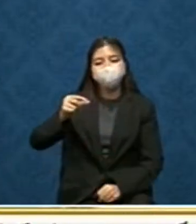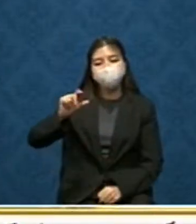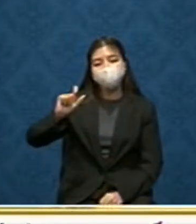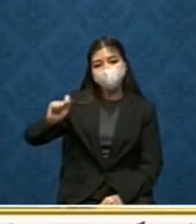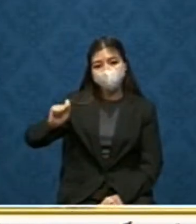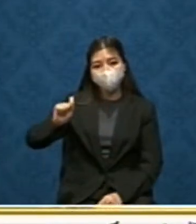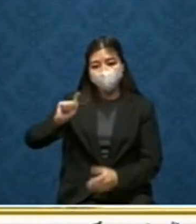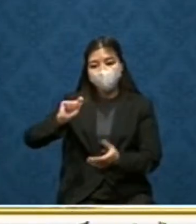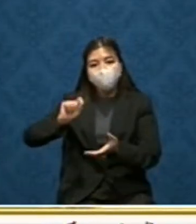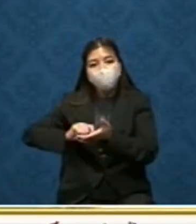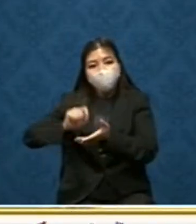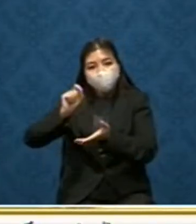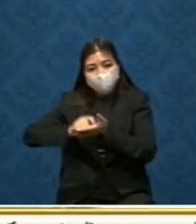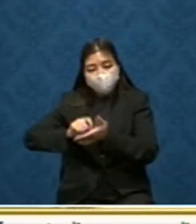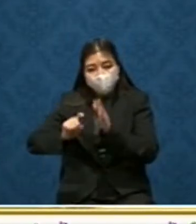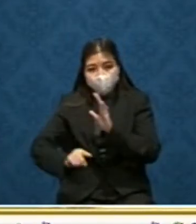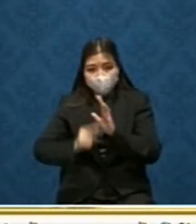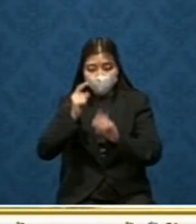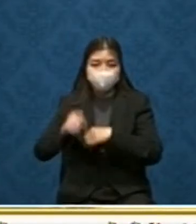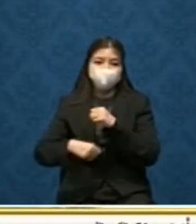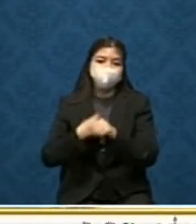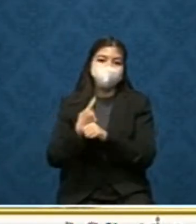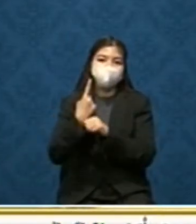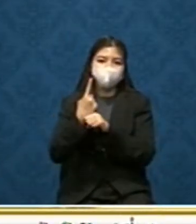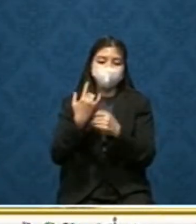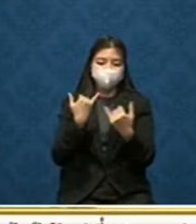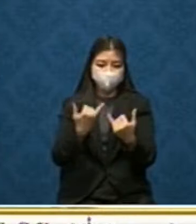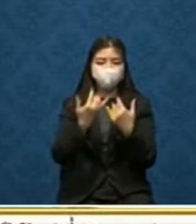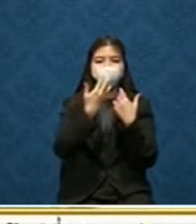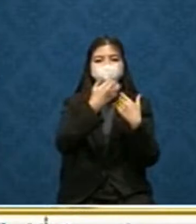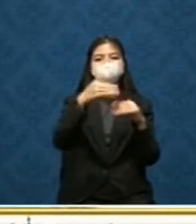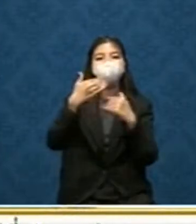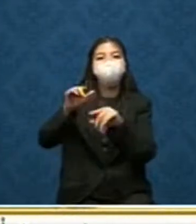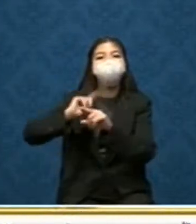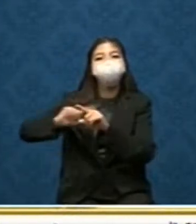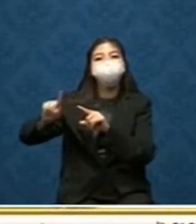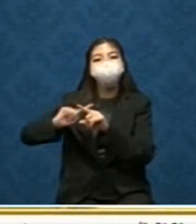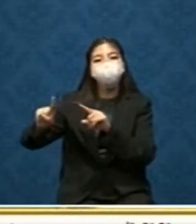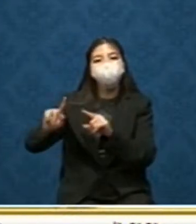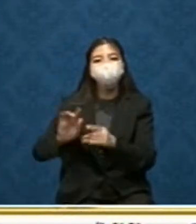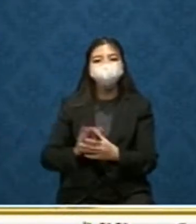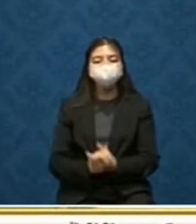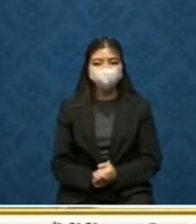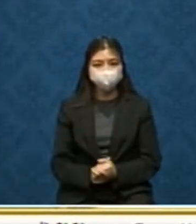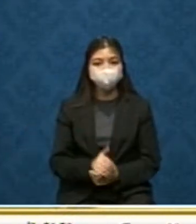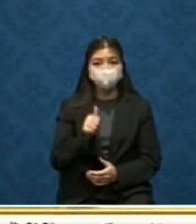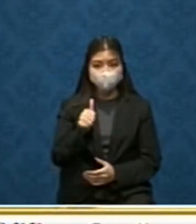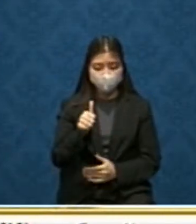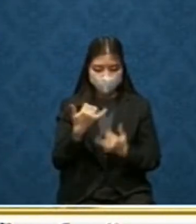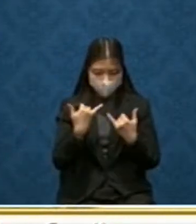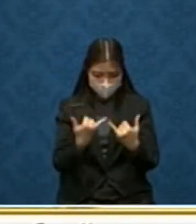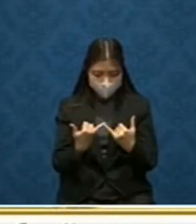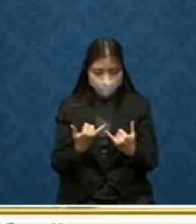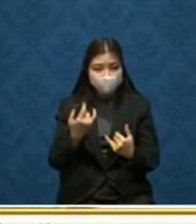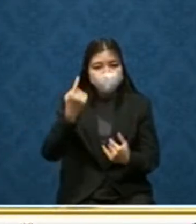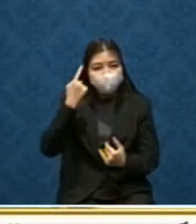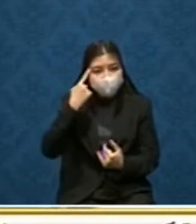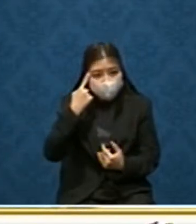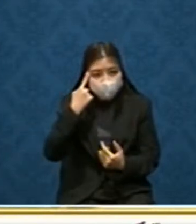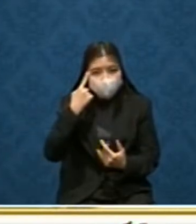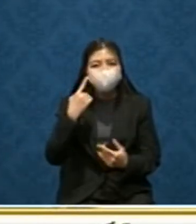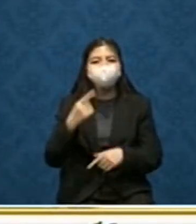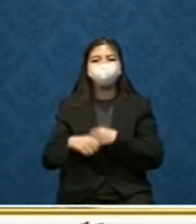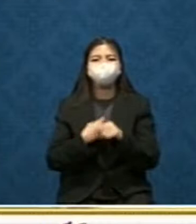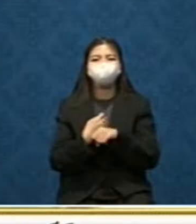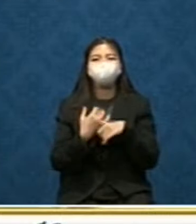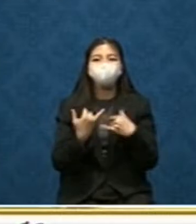คู่ค้าเราได้เยอะ วันนี้ส่งออกไมเป็นอย่นี้เพิงมาคิดได้ปีนี้ แลวมจะ